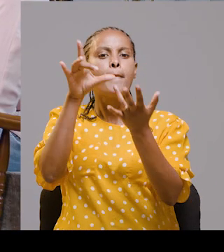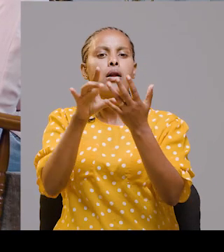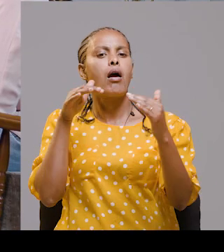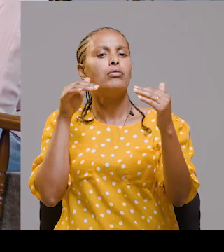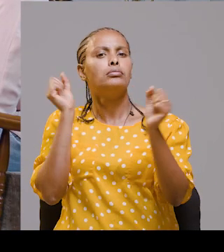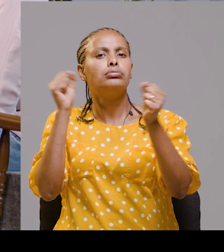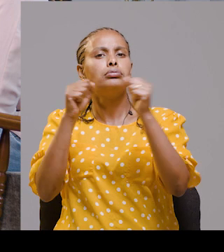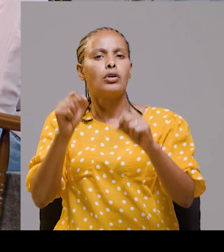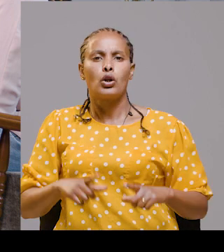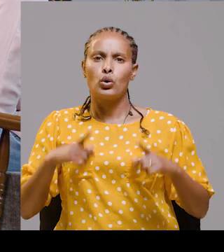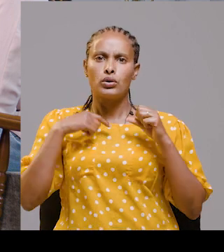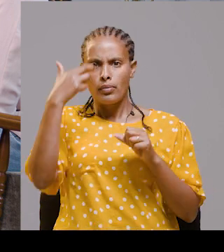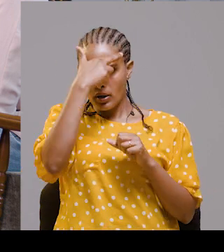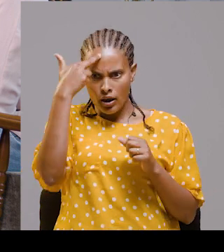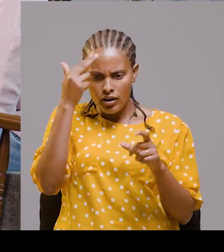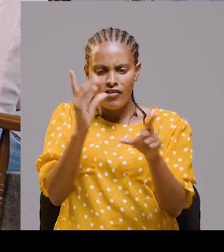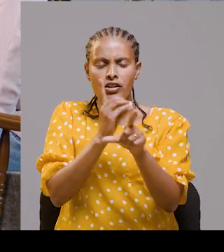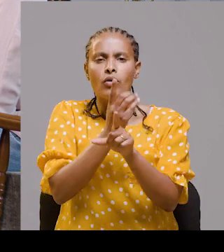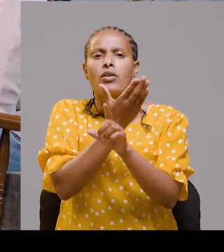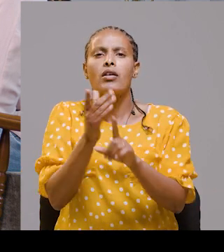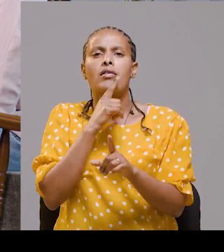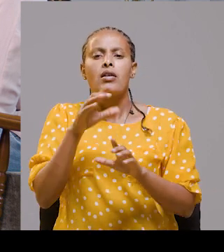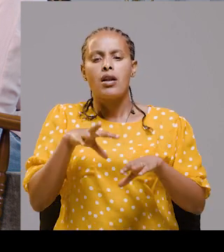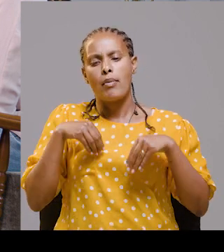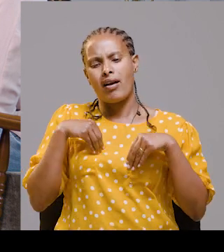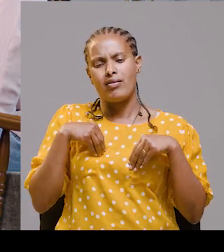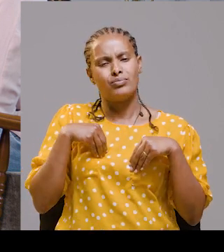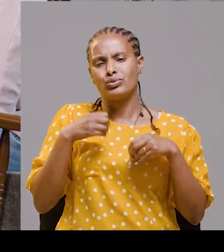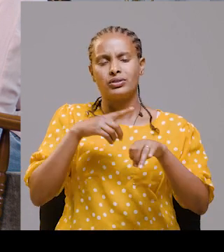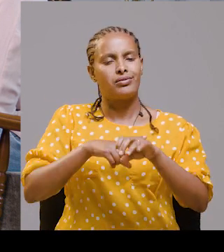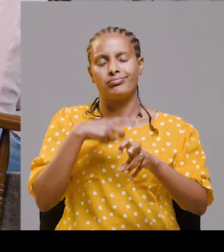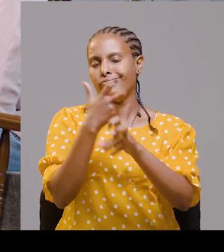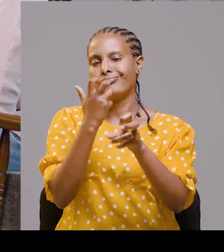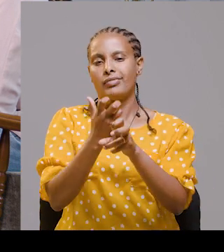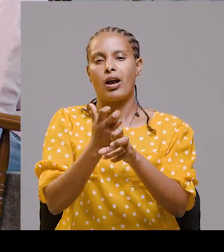ሁኔታ ሊኖር ይችላል። ምክንያቱም የተፈጠረውን ነገር ለመቀበል ብዙ ጊዜ ይከብዳቸዋል